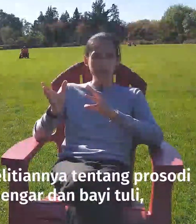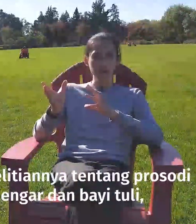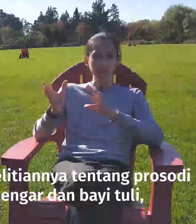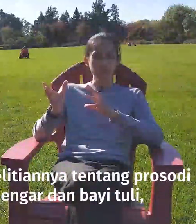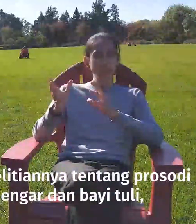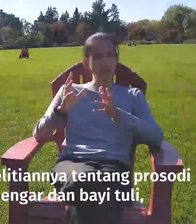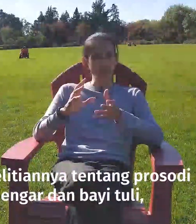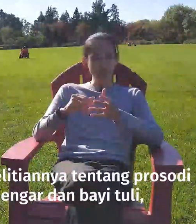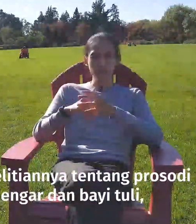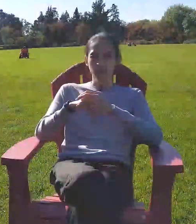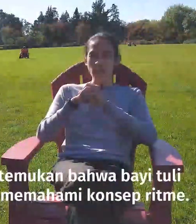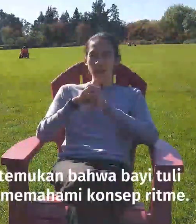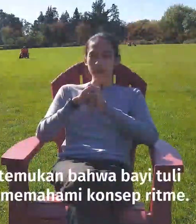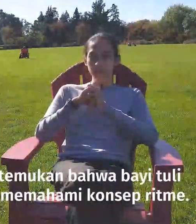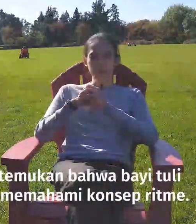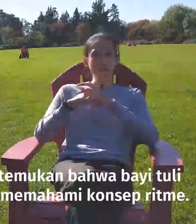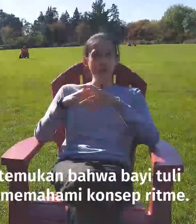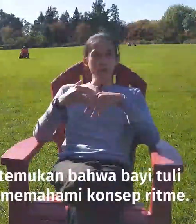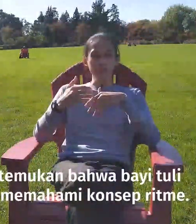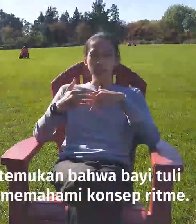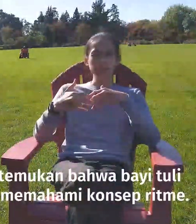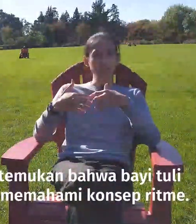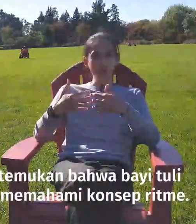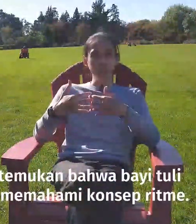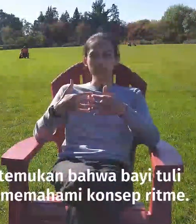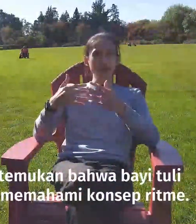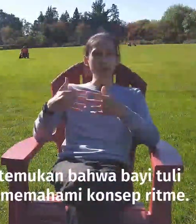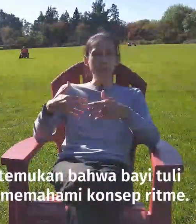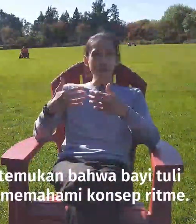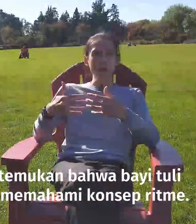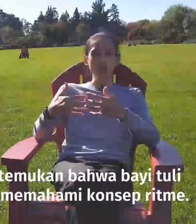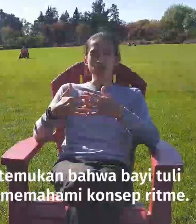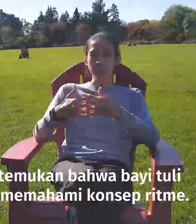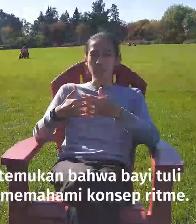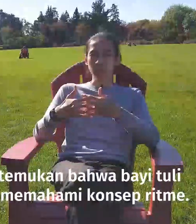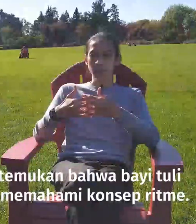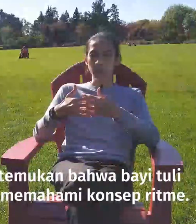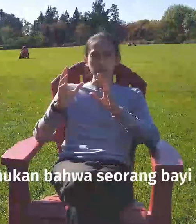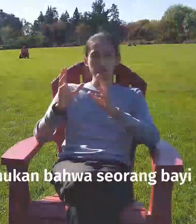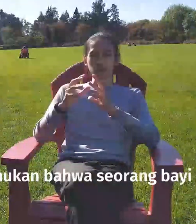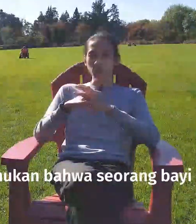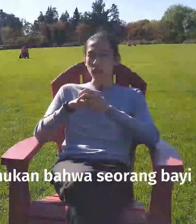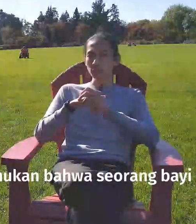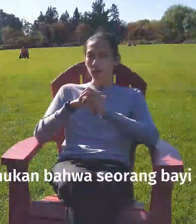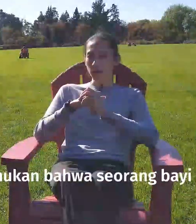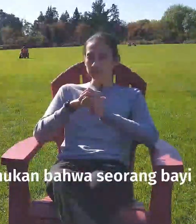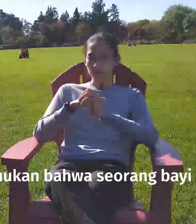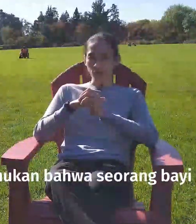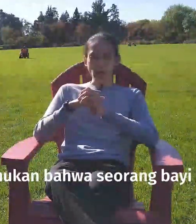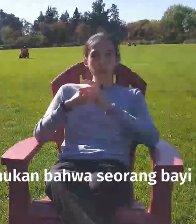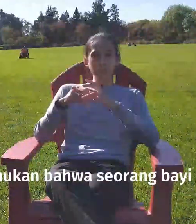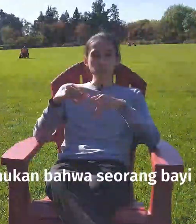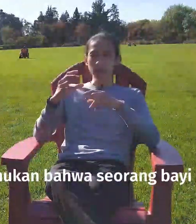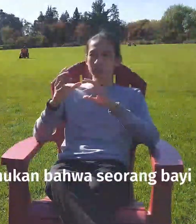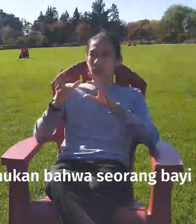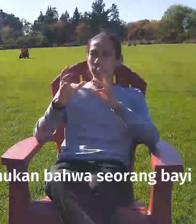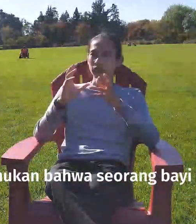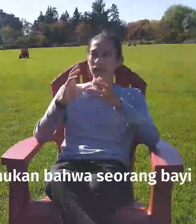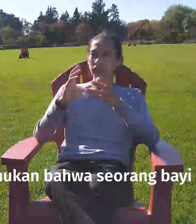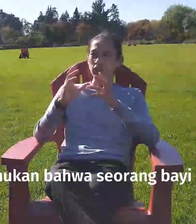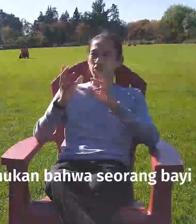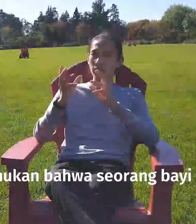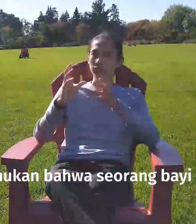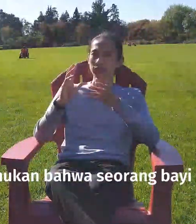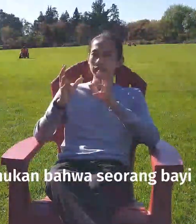bayi dengar dan bayi tuli ternyata ditemukan bahwa bayi tuli sudah bisa memahami konsep Prima waktu itu ditemukan bahwa seorang bayi tuli